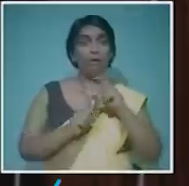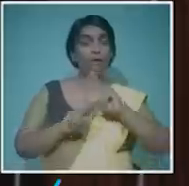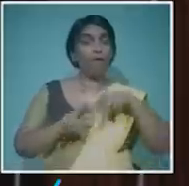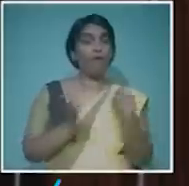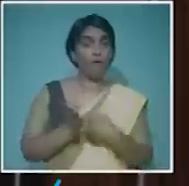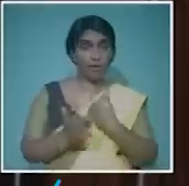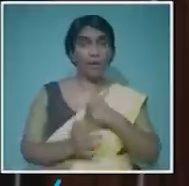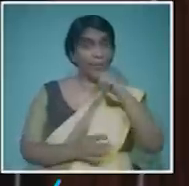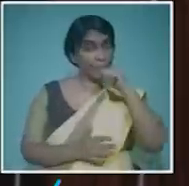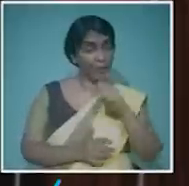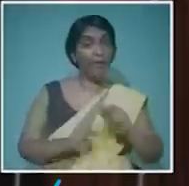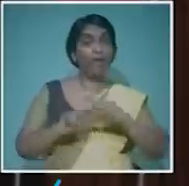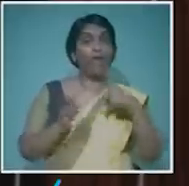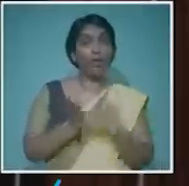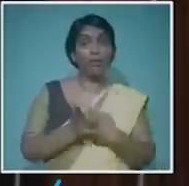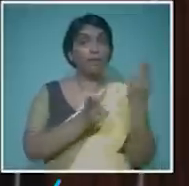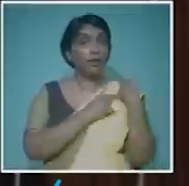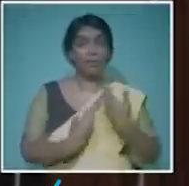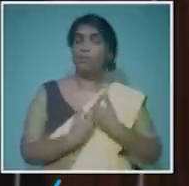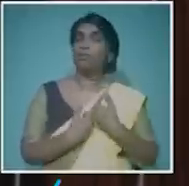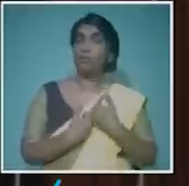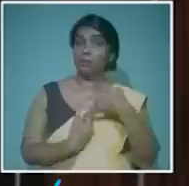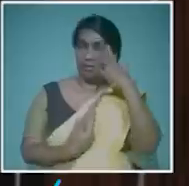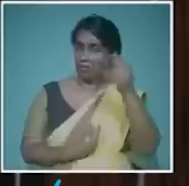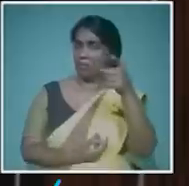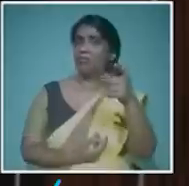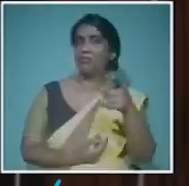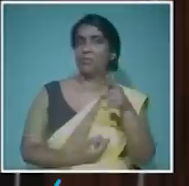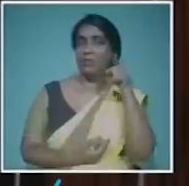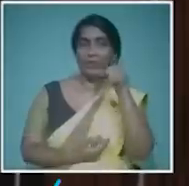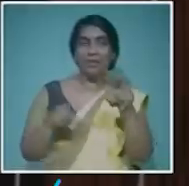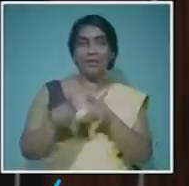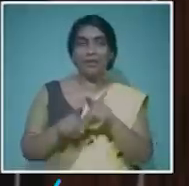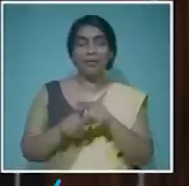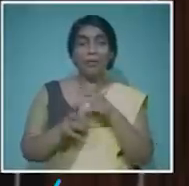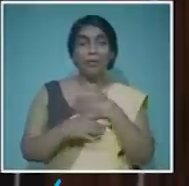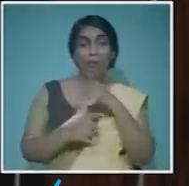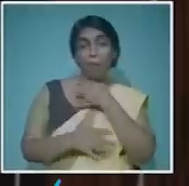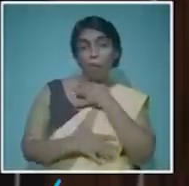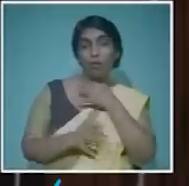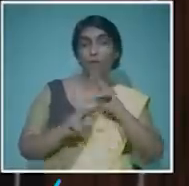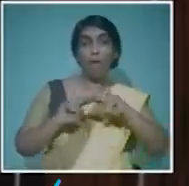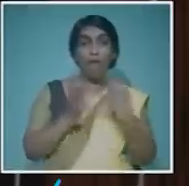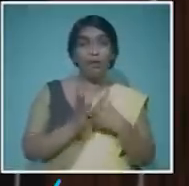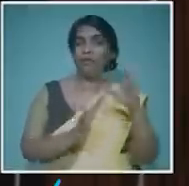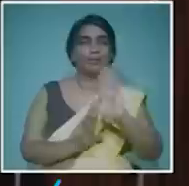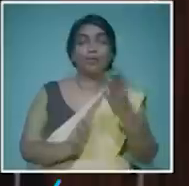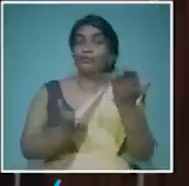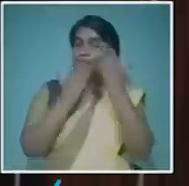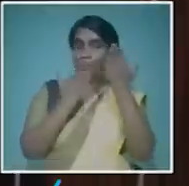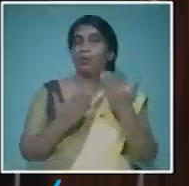කියන්නේ ඇත්තටම මහාචාර්ය තනතුරක් තියාගෙන ඒක මතක තියාගන්න. තමුන්නාන්සලා ඔය පුම්බල මහාචාර්යවරු පුළුවන් නම් ඔප්පු